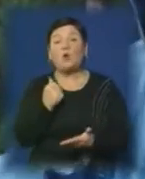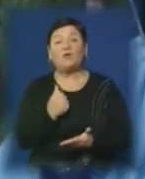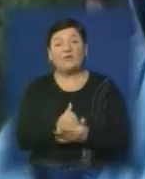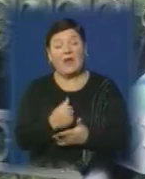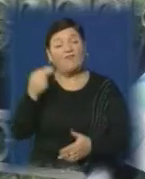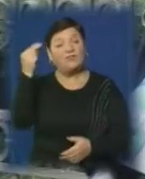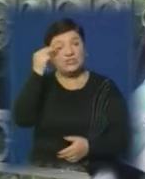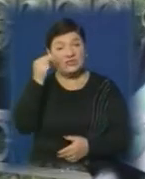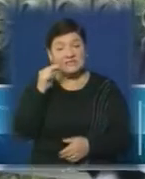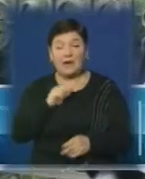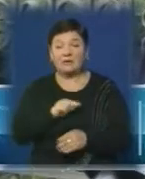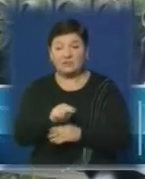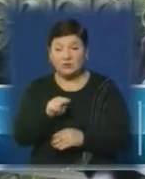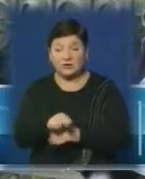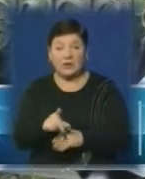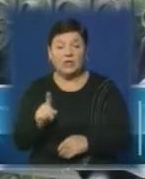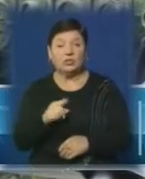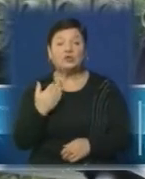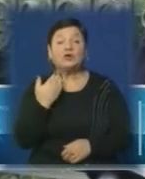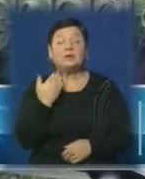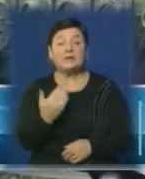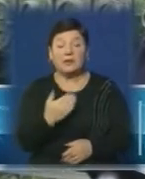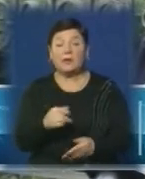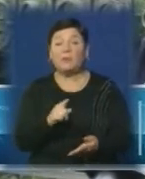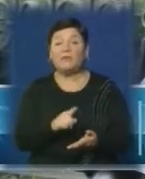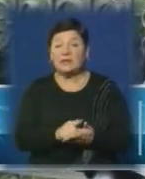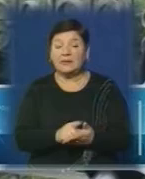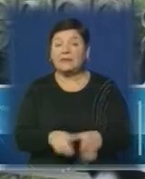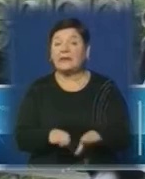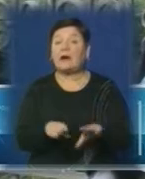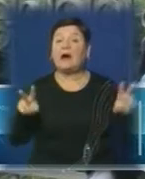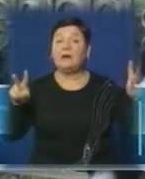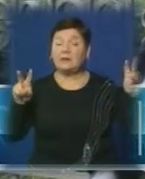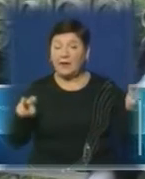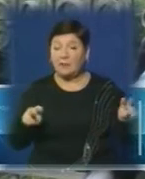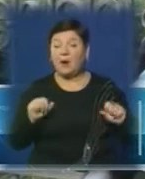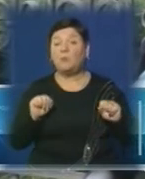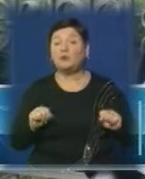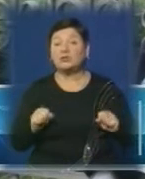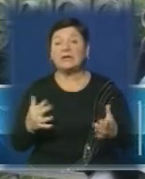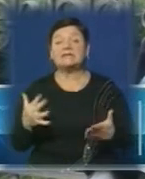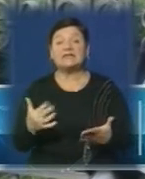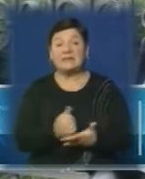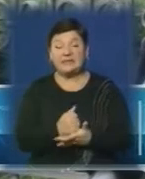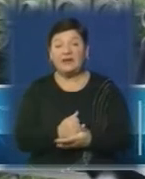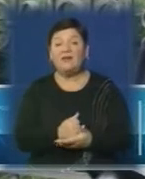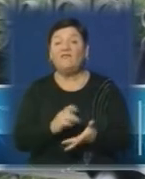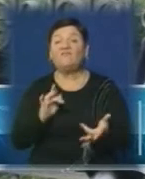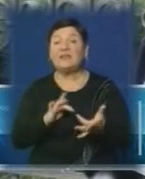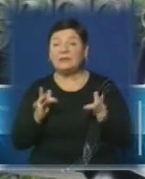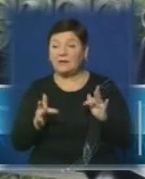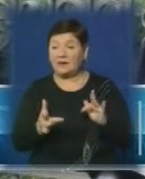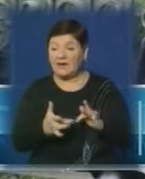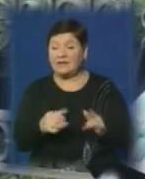дитину вчитись. Важливо навчити, що ти маєш, от, наприклад, така тема, там це можна знайти, в інтернеті, в підручниках, ще якимось